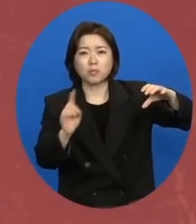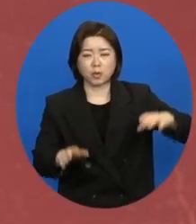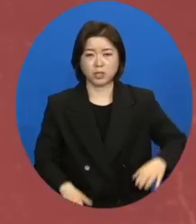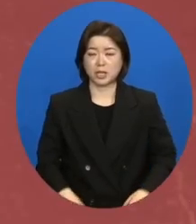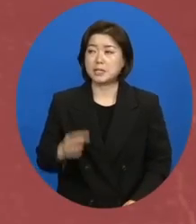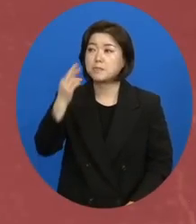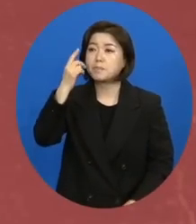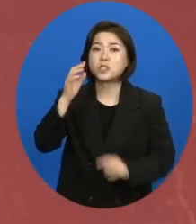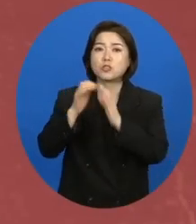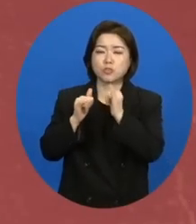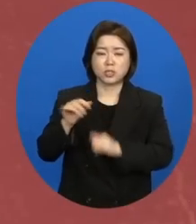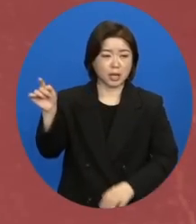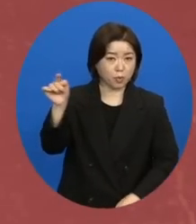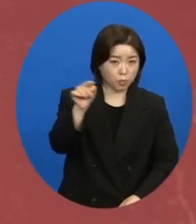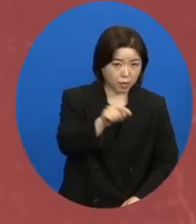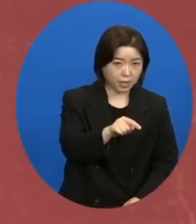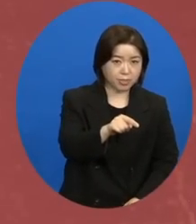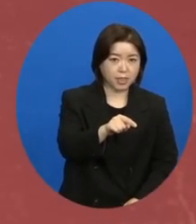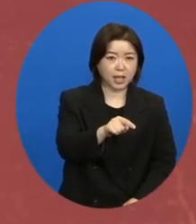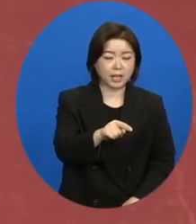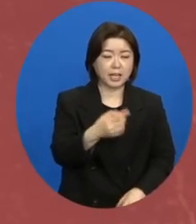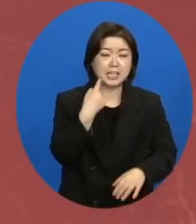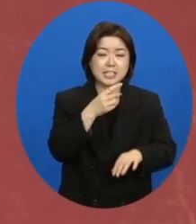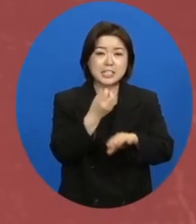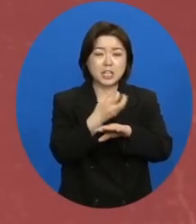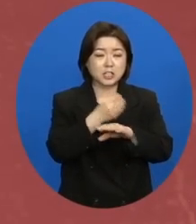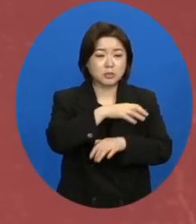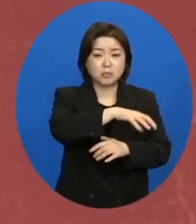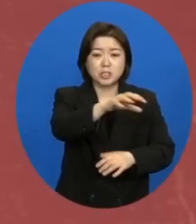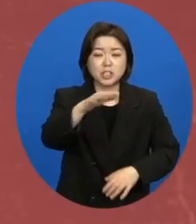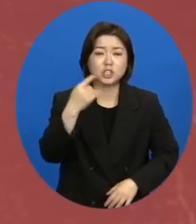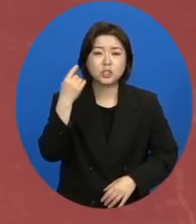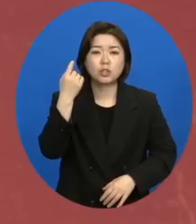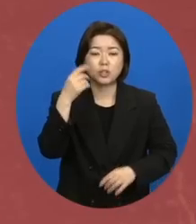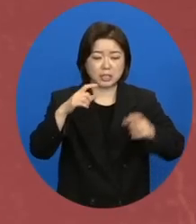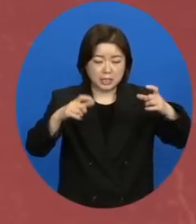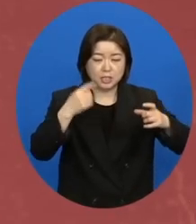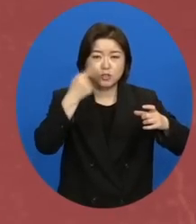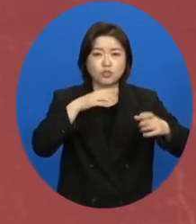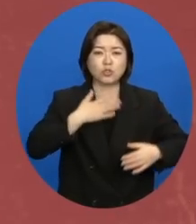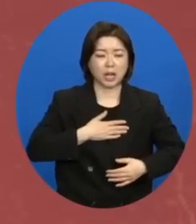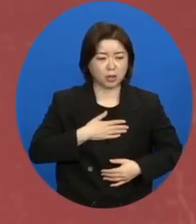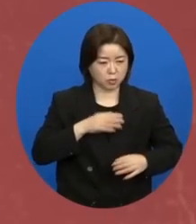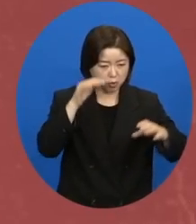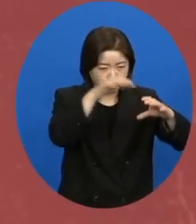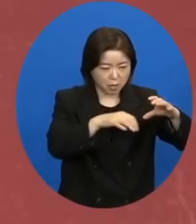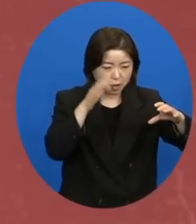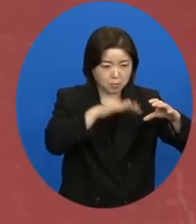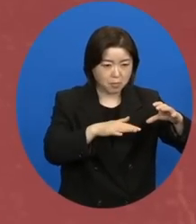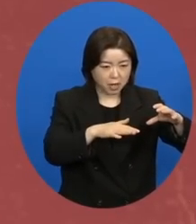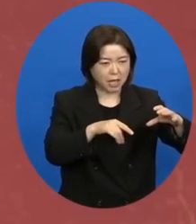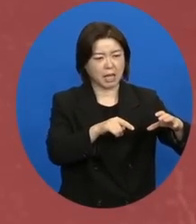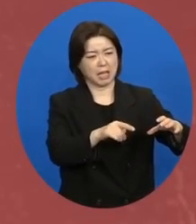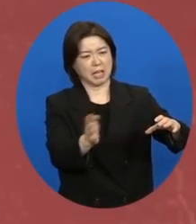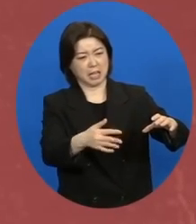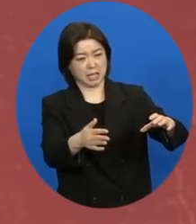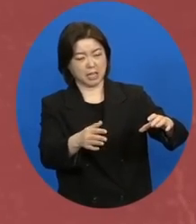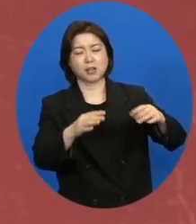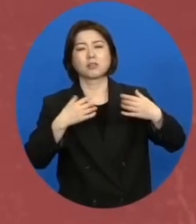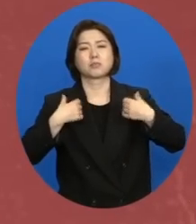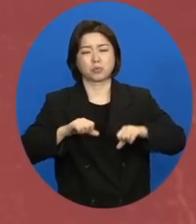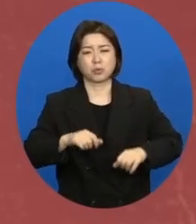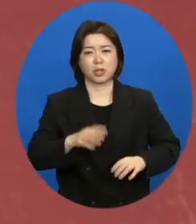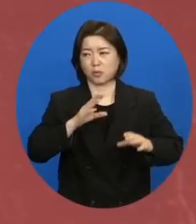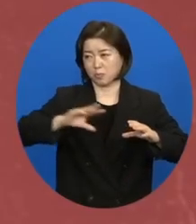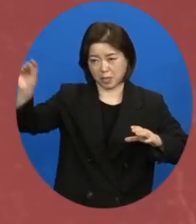미국 사람이 왔다가 금이 나오는 지역인 줄 알고 파다가 안 나와서 그만둔 거라고. 그리고